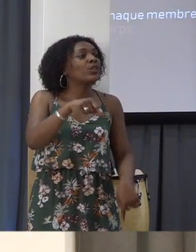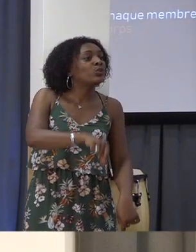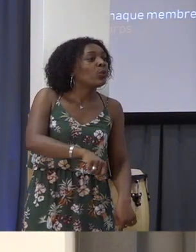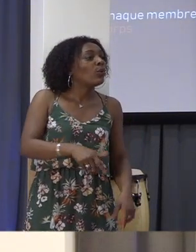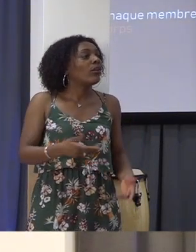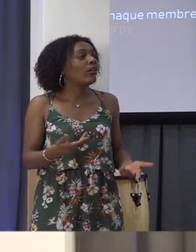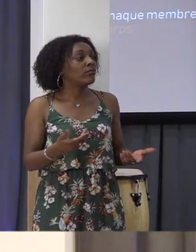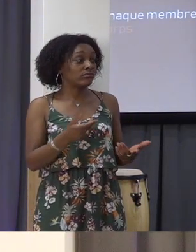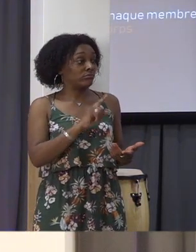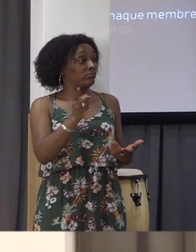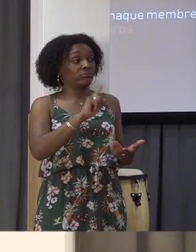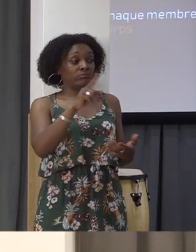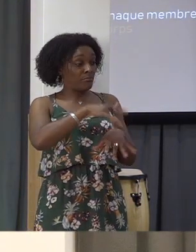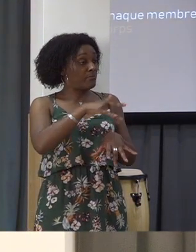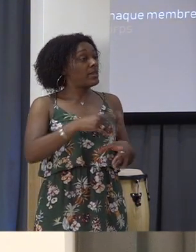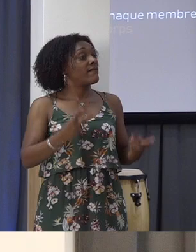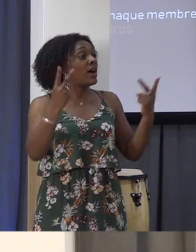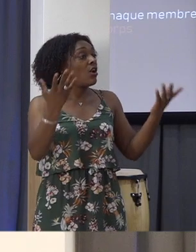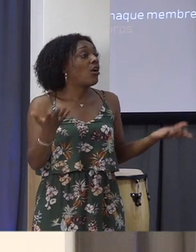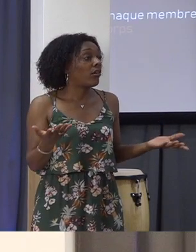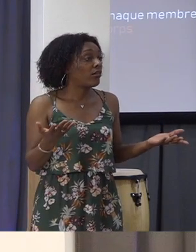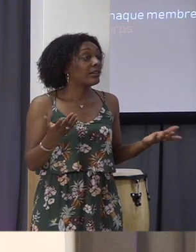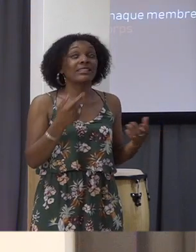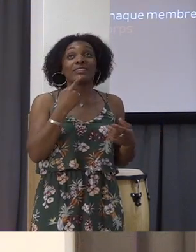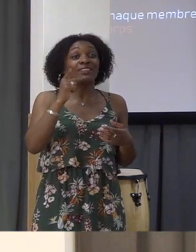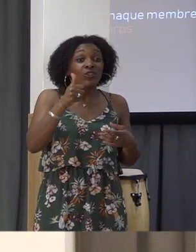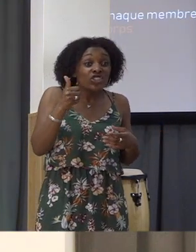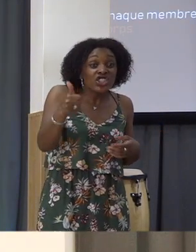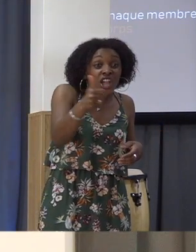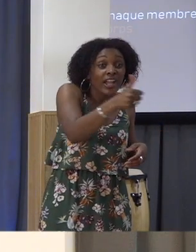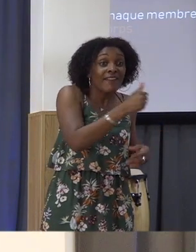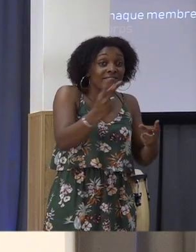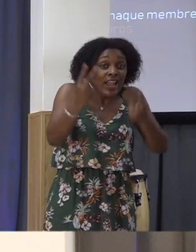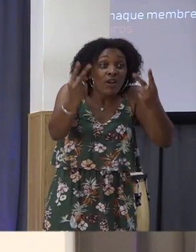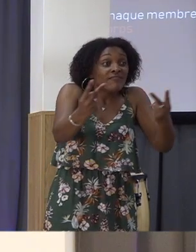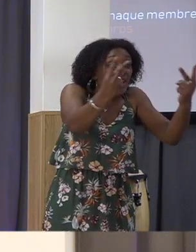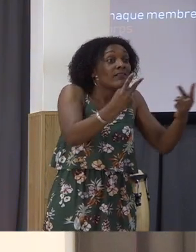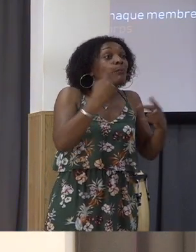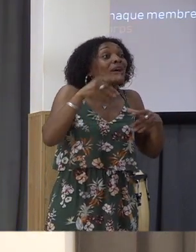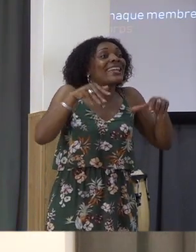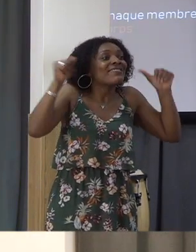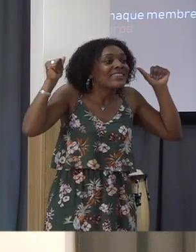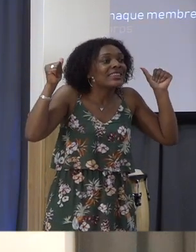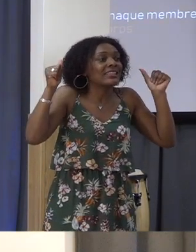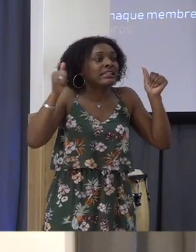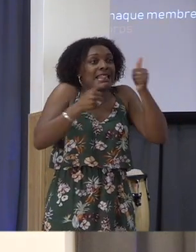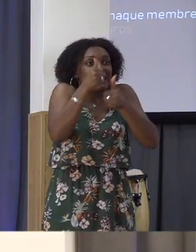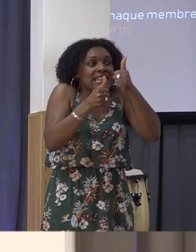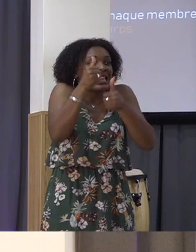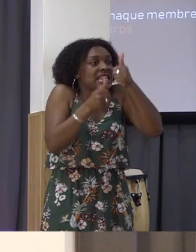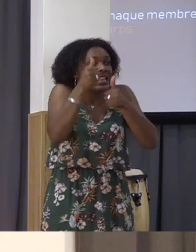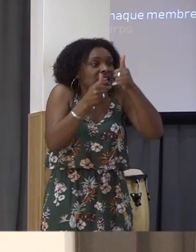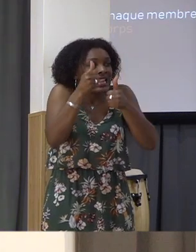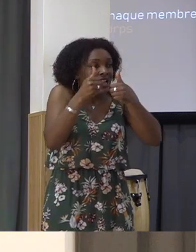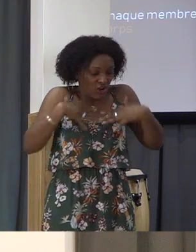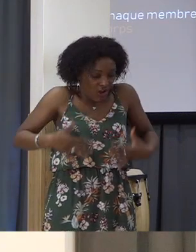Chaque membre du corps est valorisé pour qu'il n'y ait pas de division dans le